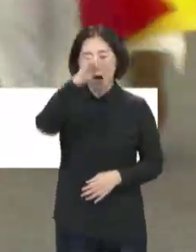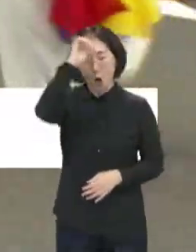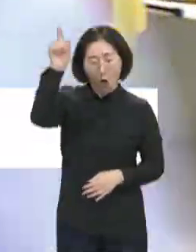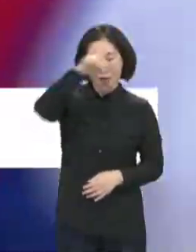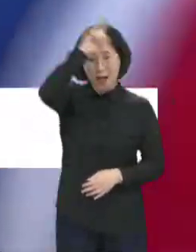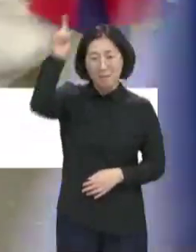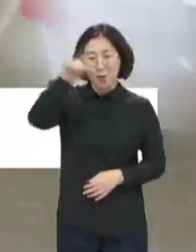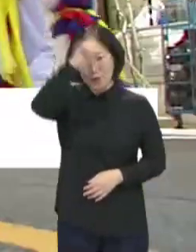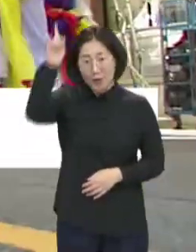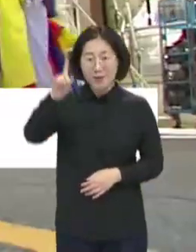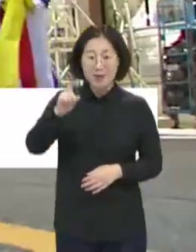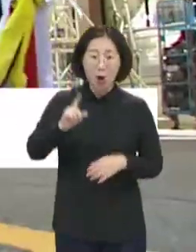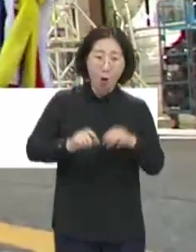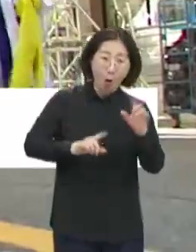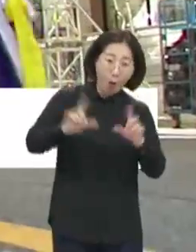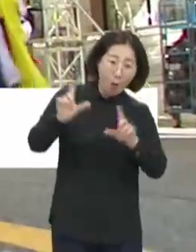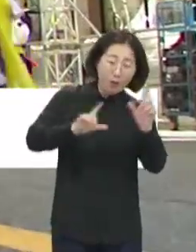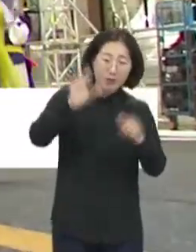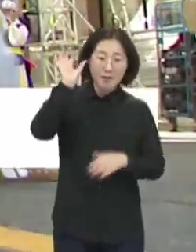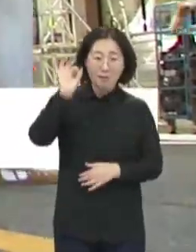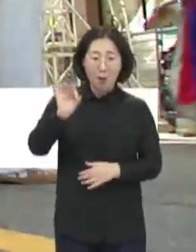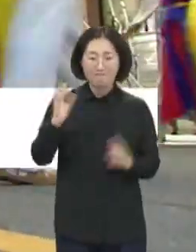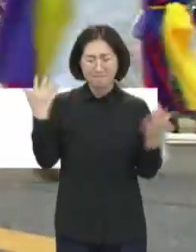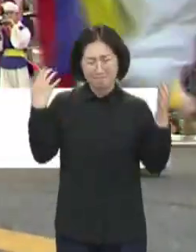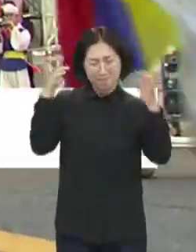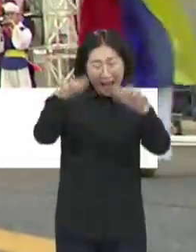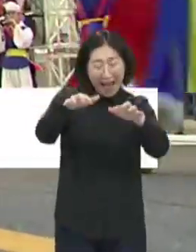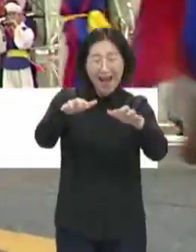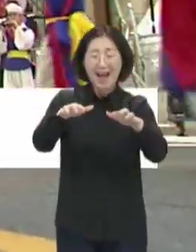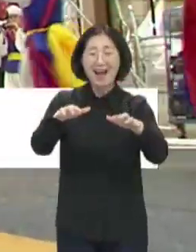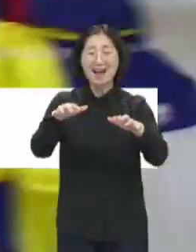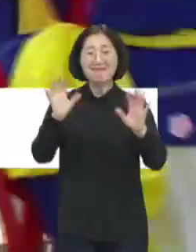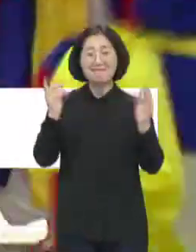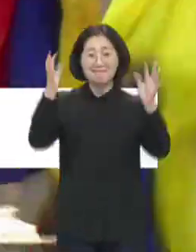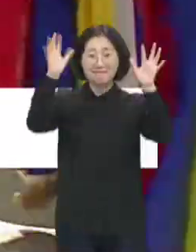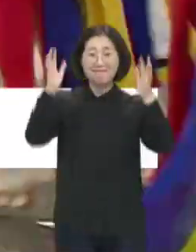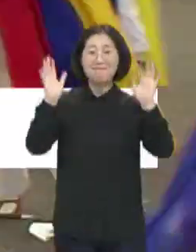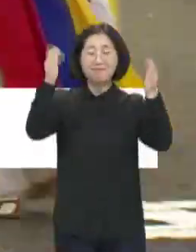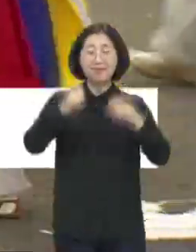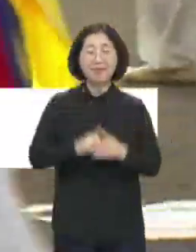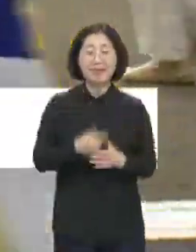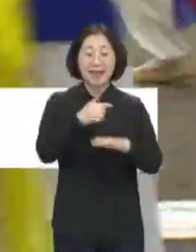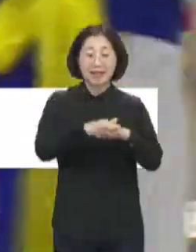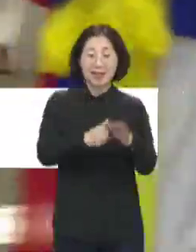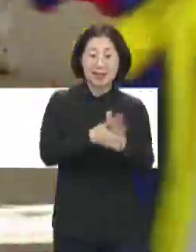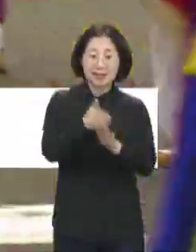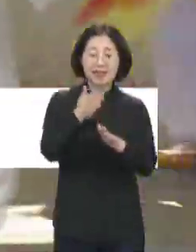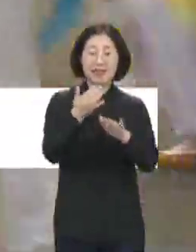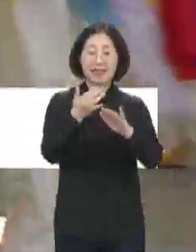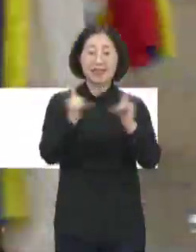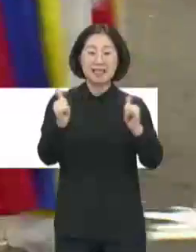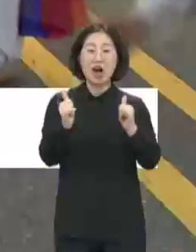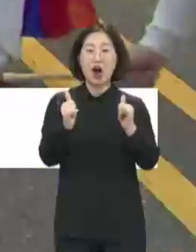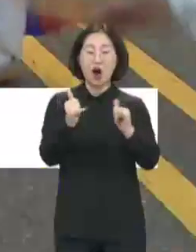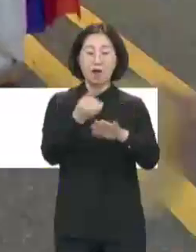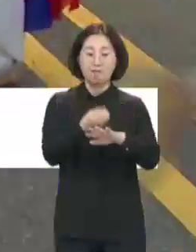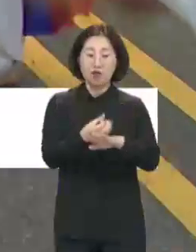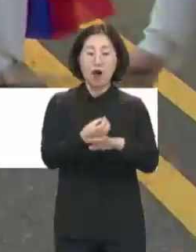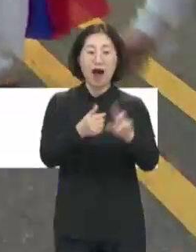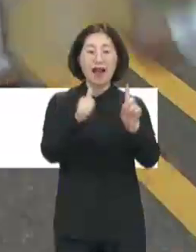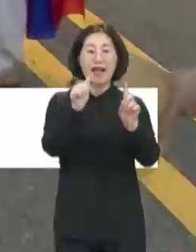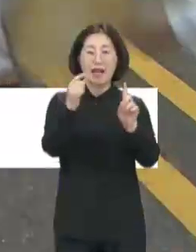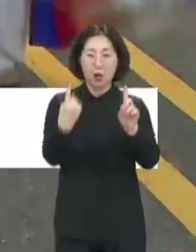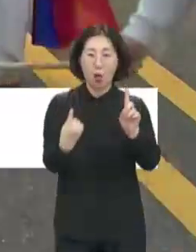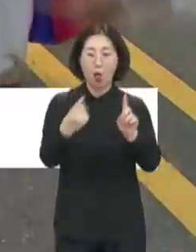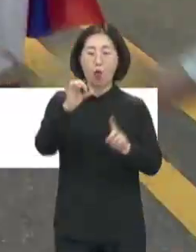흥겨운 몸짓에 관객들은 무대와 하나가 되어 공연을 즐깁니다. 대전시 무형문화재 제1호로 지역의 문화가 살아